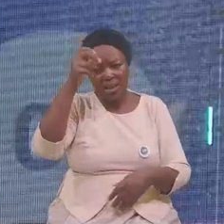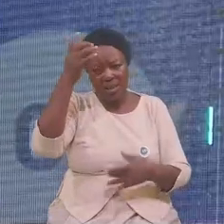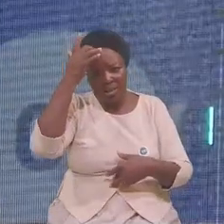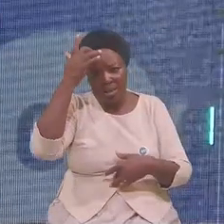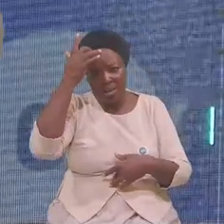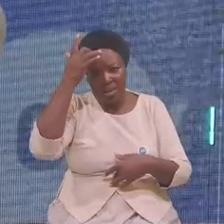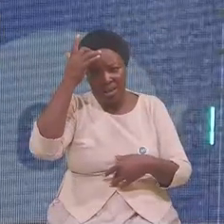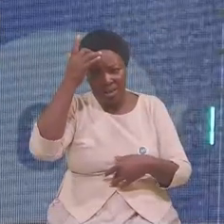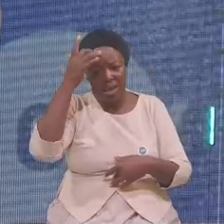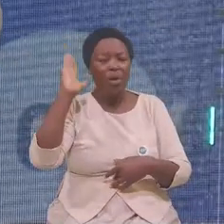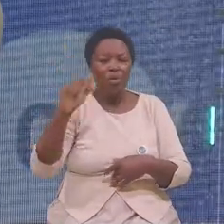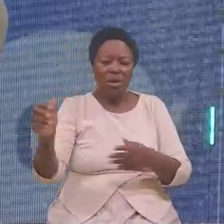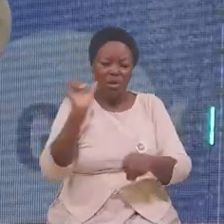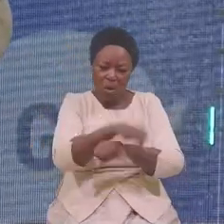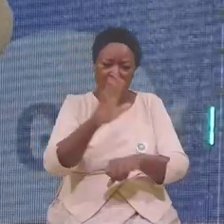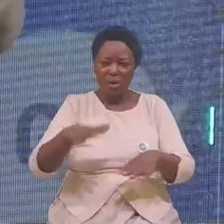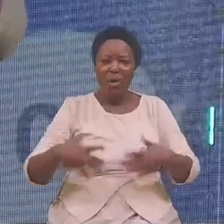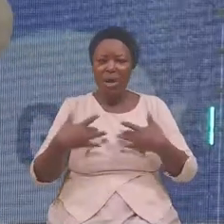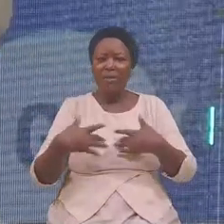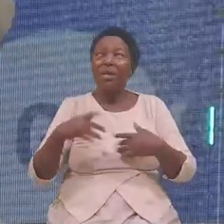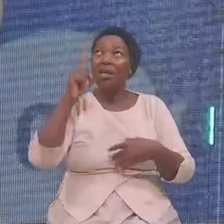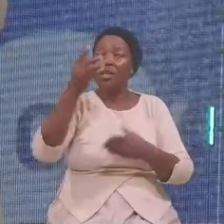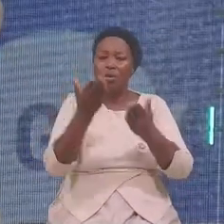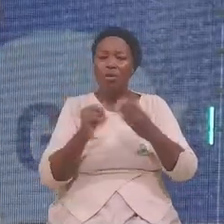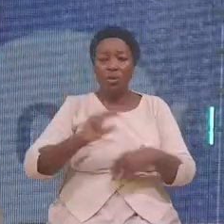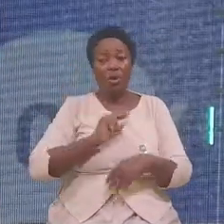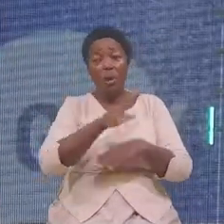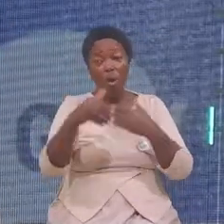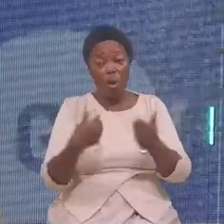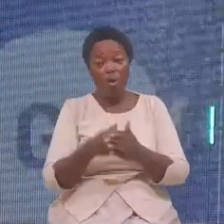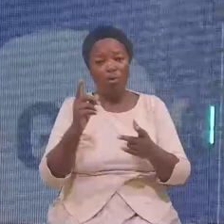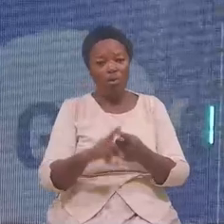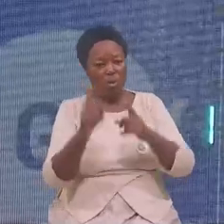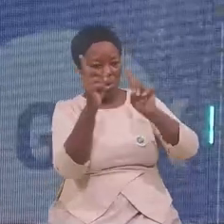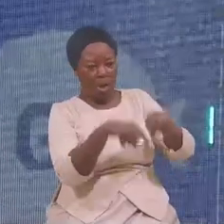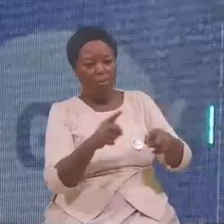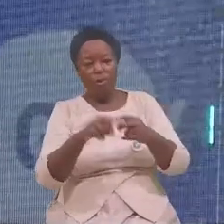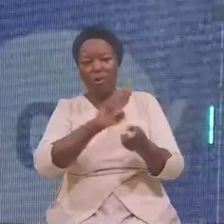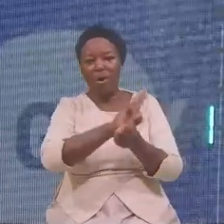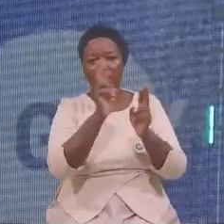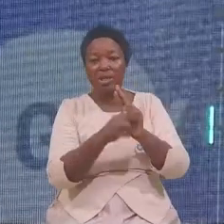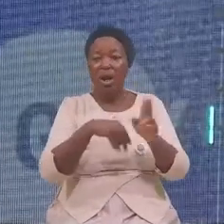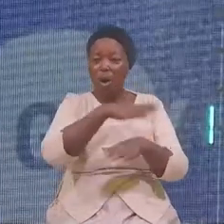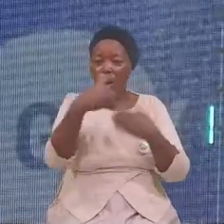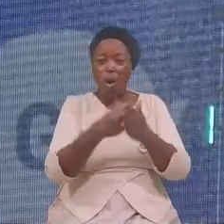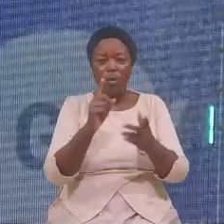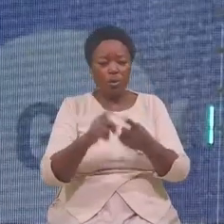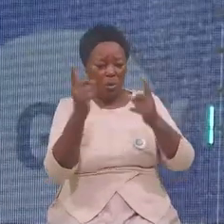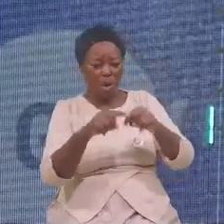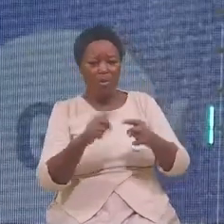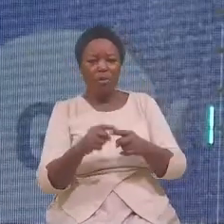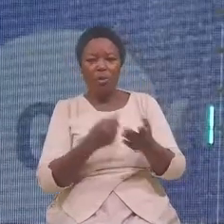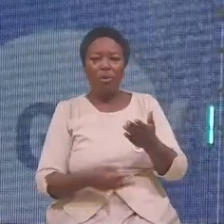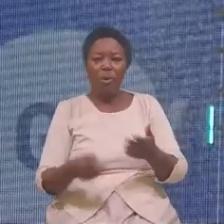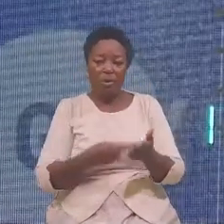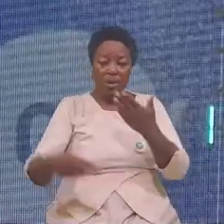péché puisse vaincre ta vie. Il veut que tous parviennent à la repentance, que tous viennent à la restauration, que